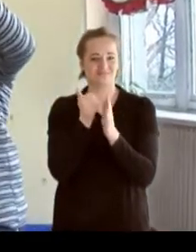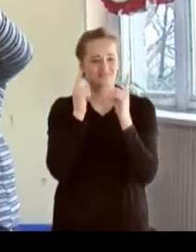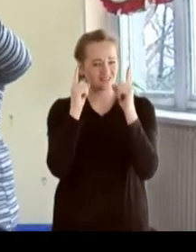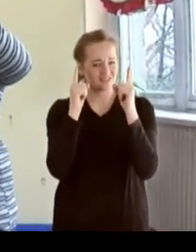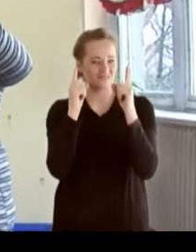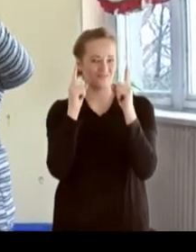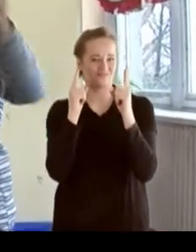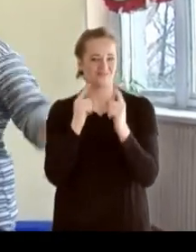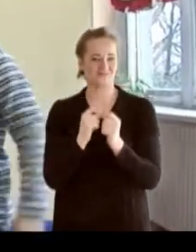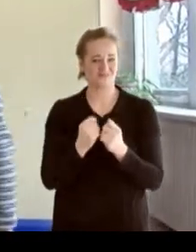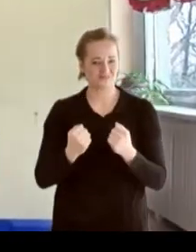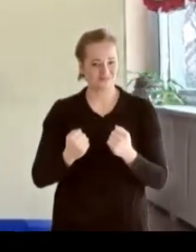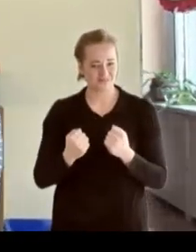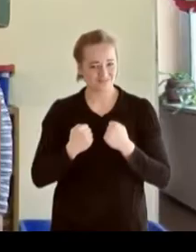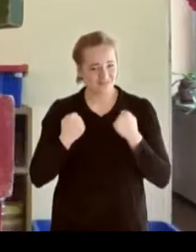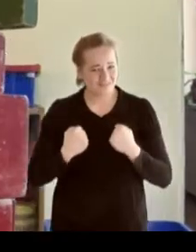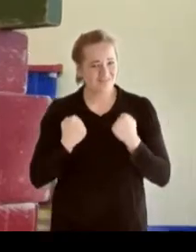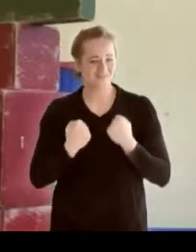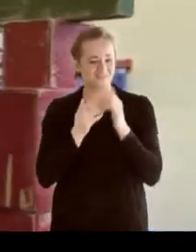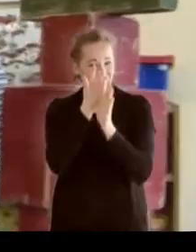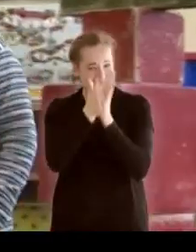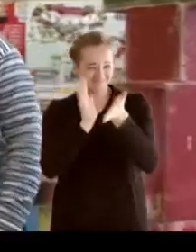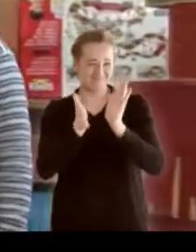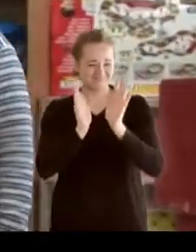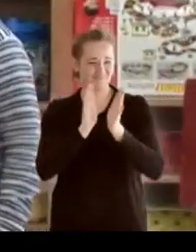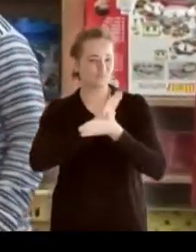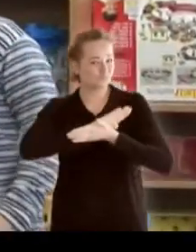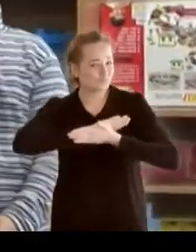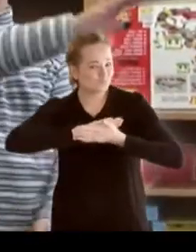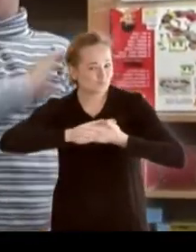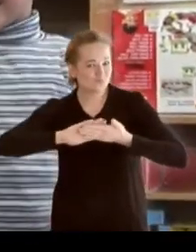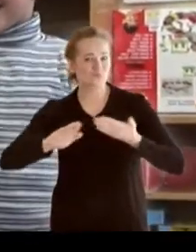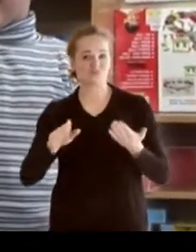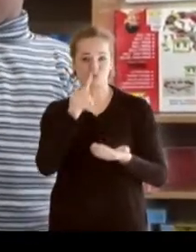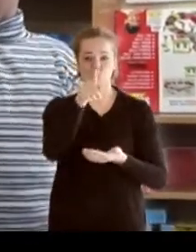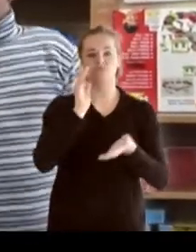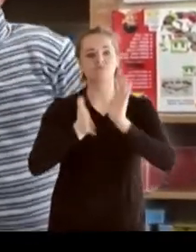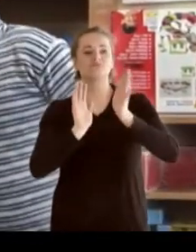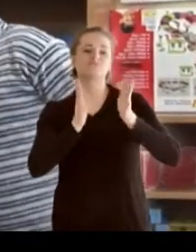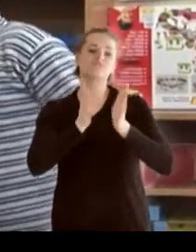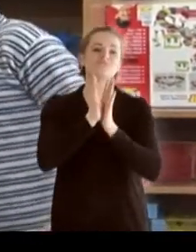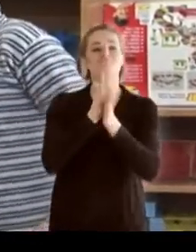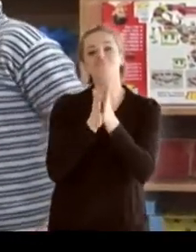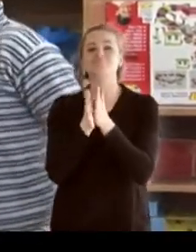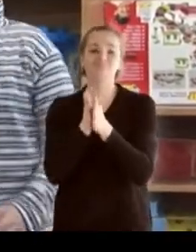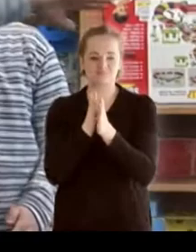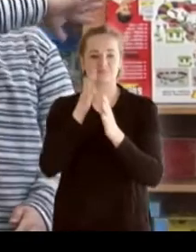gražiai, išmok mylėti žodžius, nes tai, ką tu